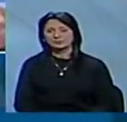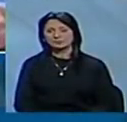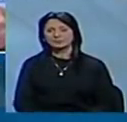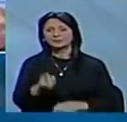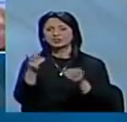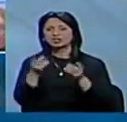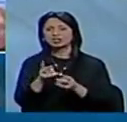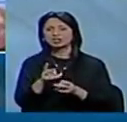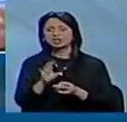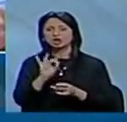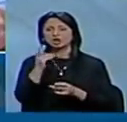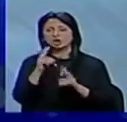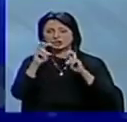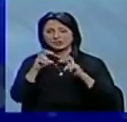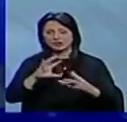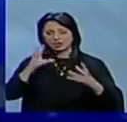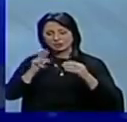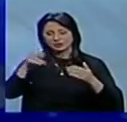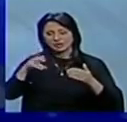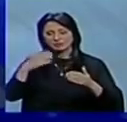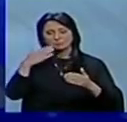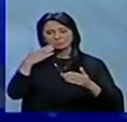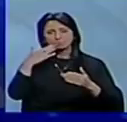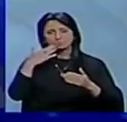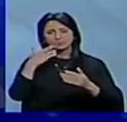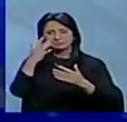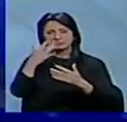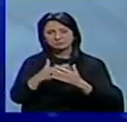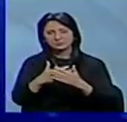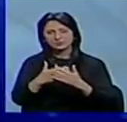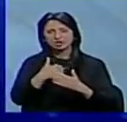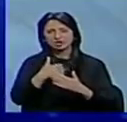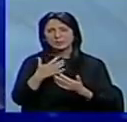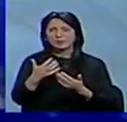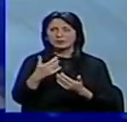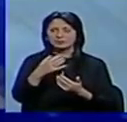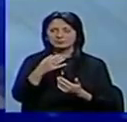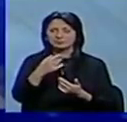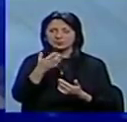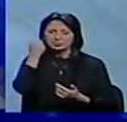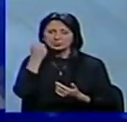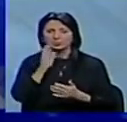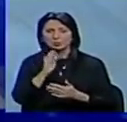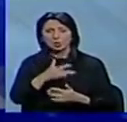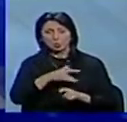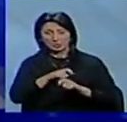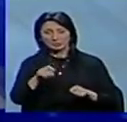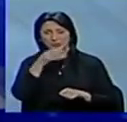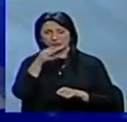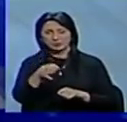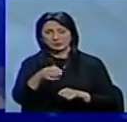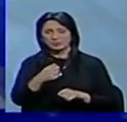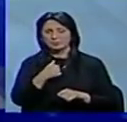ამას ჭირდება ალბათ სოციოლოგიური კვლევა, რომელიც ჯამში დაითვლის, საბოლოო ჯამში ელექტორალ თვალსაზრისით შემთხვევის მომგებიანია არის თუ არ არის, თუმცა გულწრფელი რომ იყო,